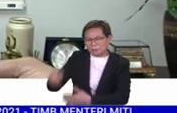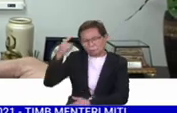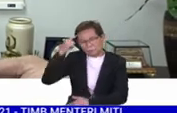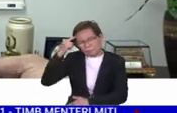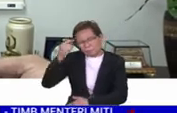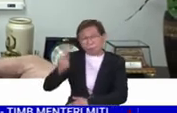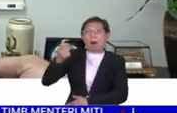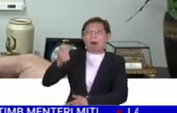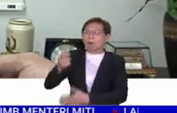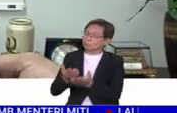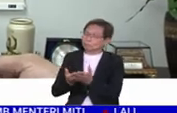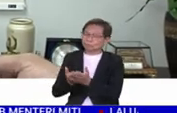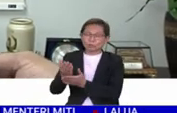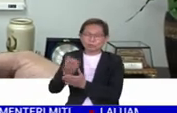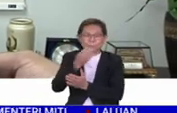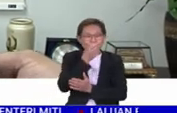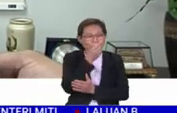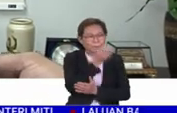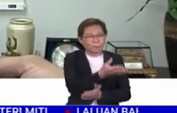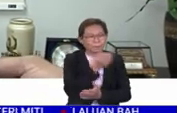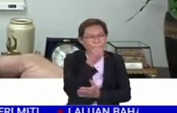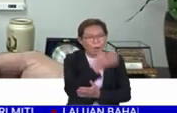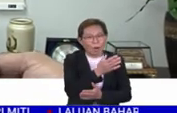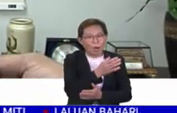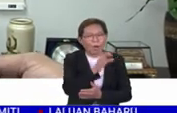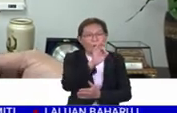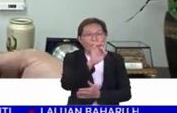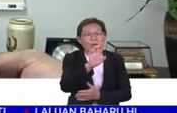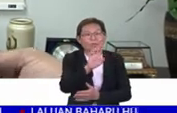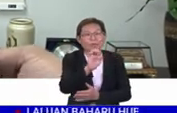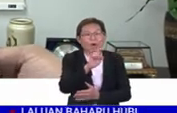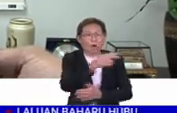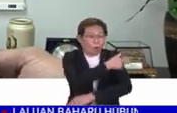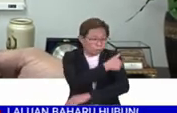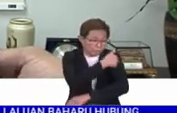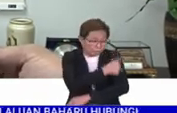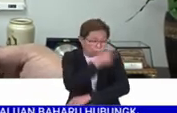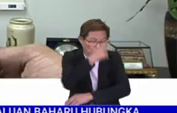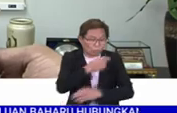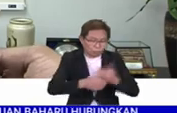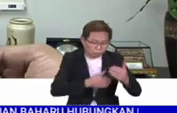dah. Saya terus inform dekat forensik untuk proses